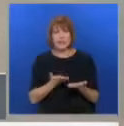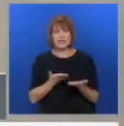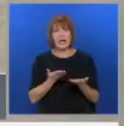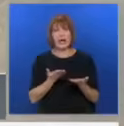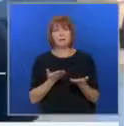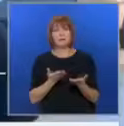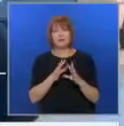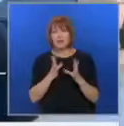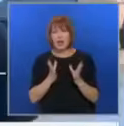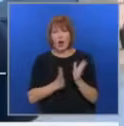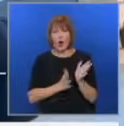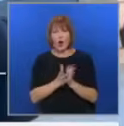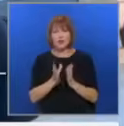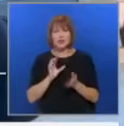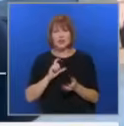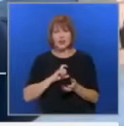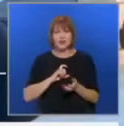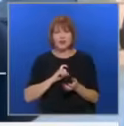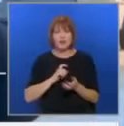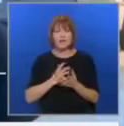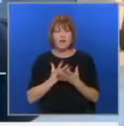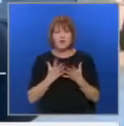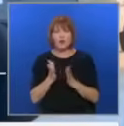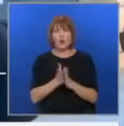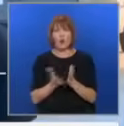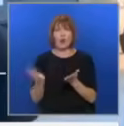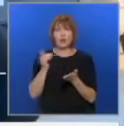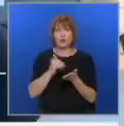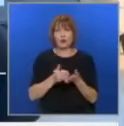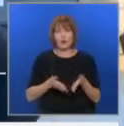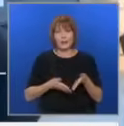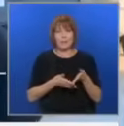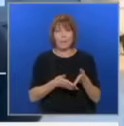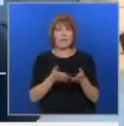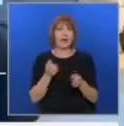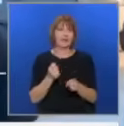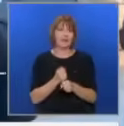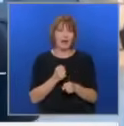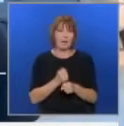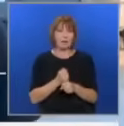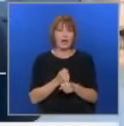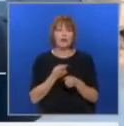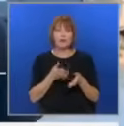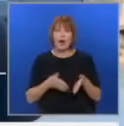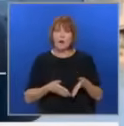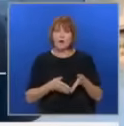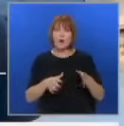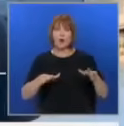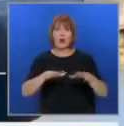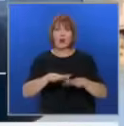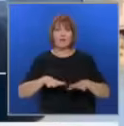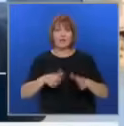изключително много доброволци дойдоха да подпомогнат работата, което подпомогна овладяването на